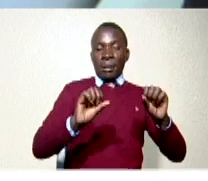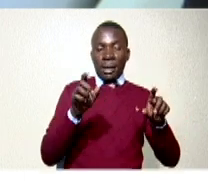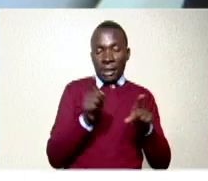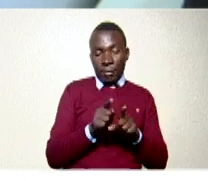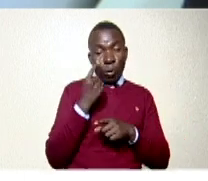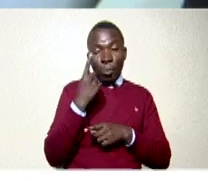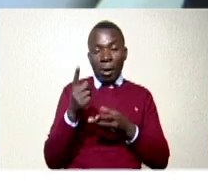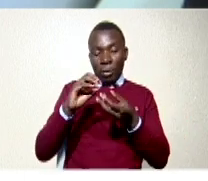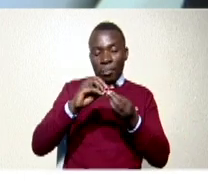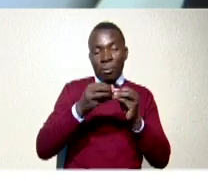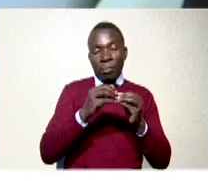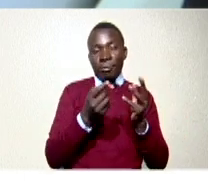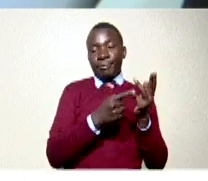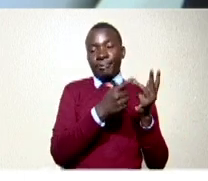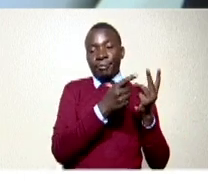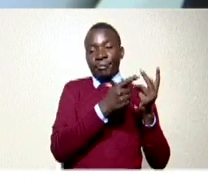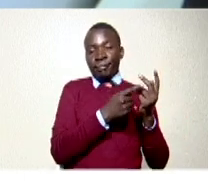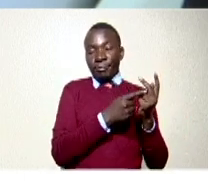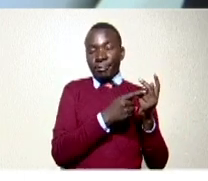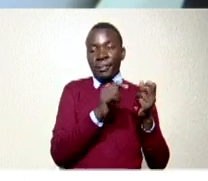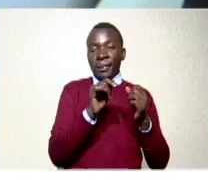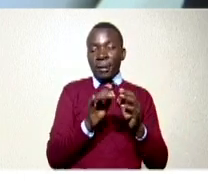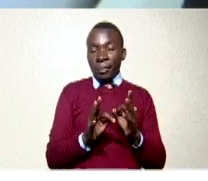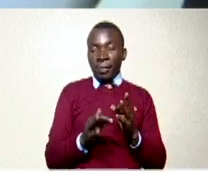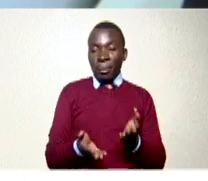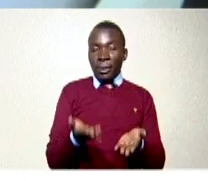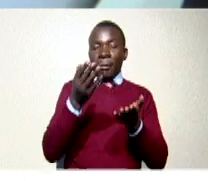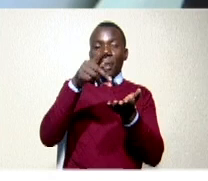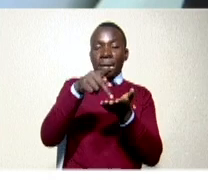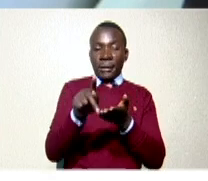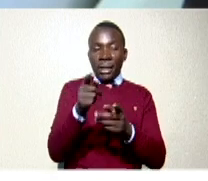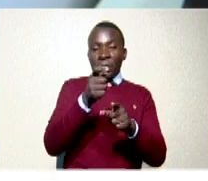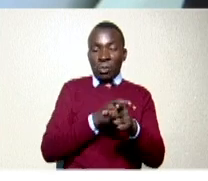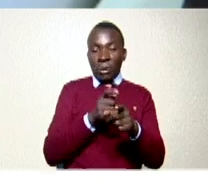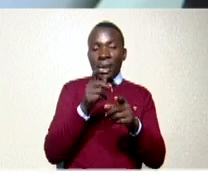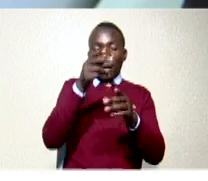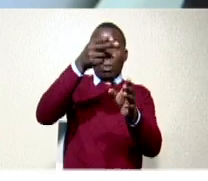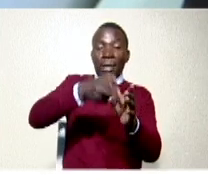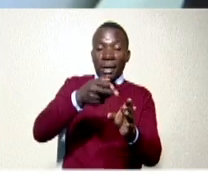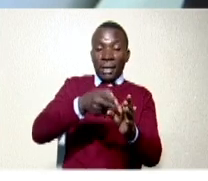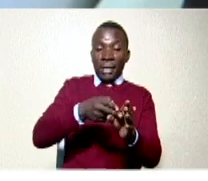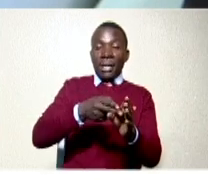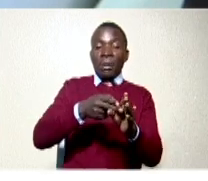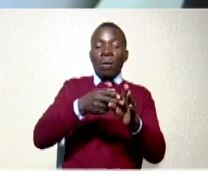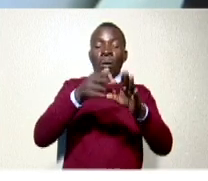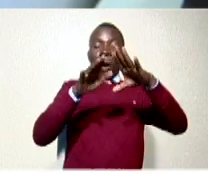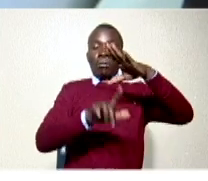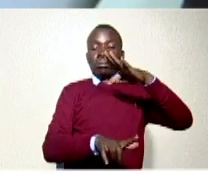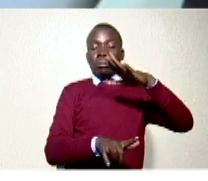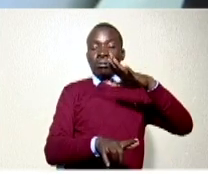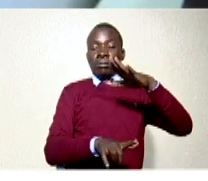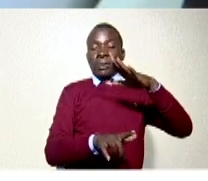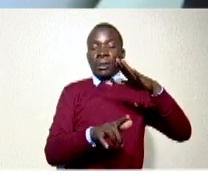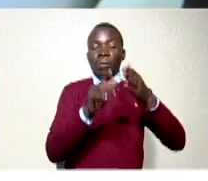mu mibare n'ubwo kuzamuka kw'ibiciro guturuka ku bikomoka kuri peteroli kwagiye hasi byavuye